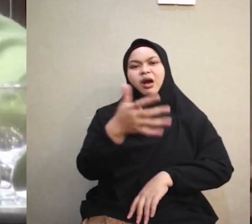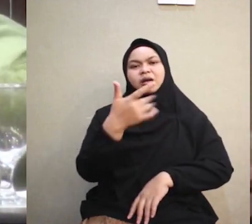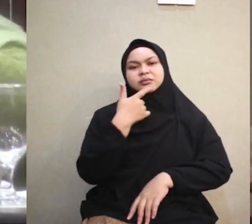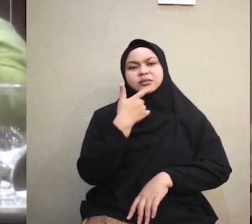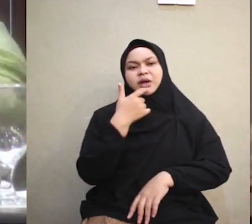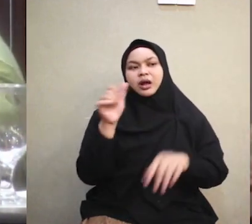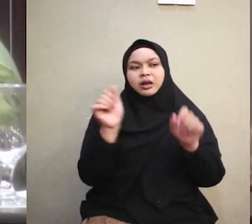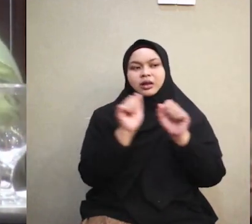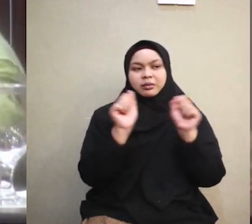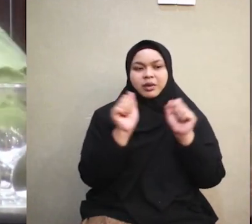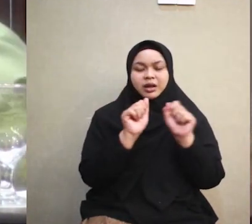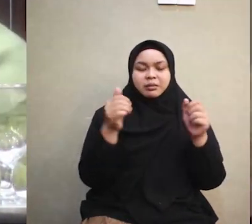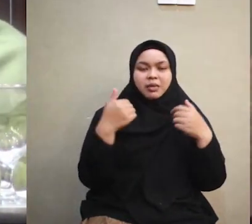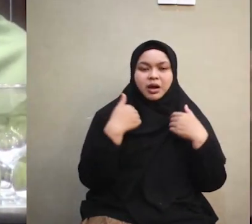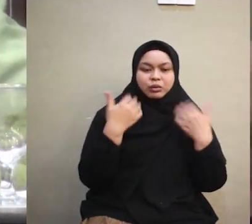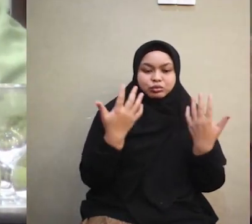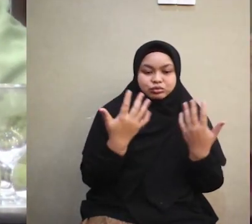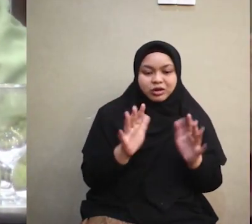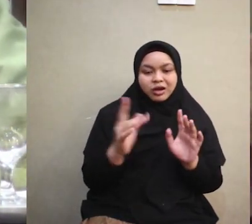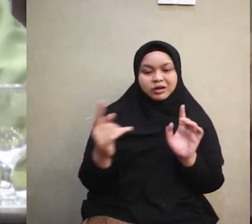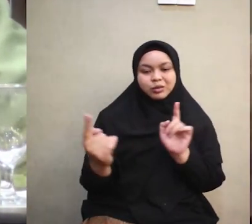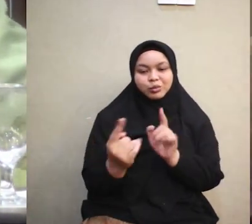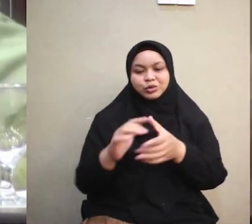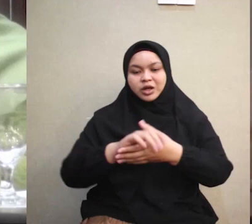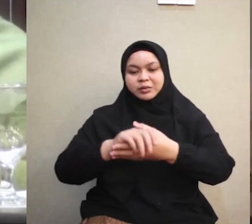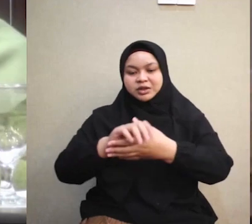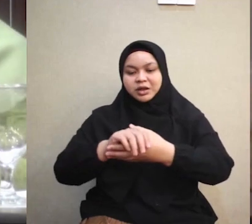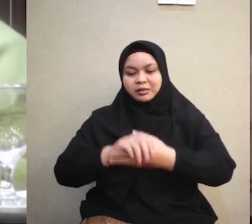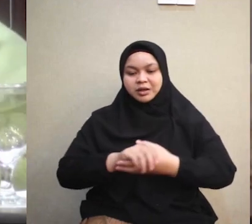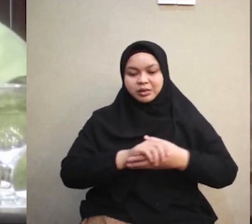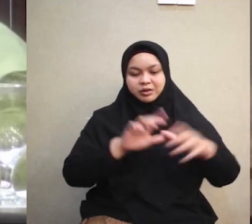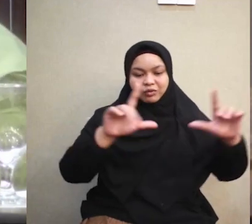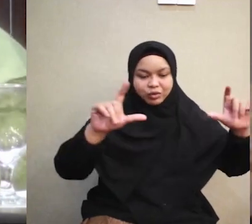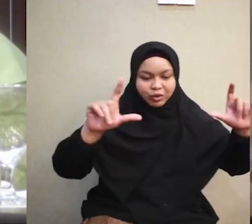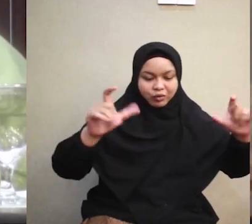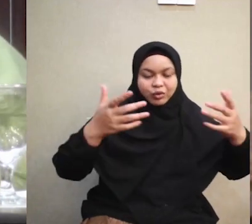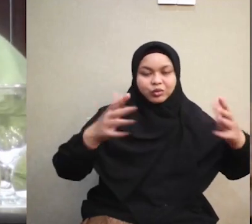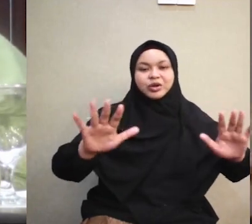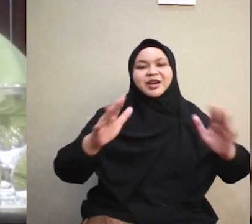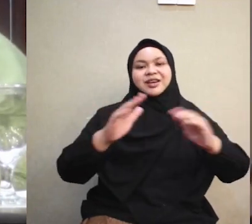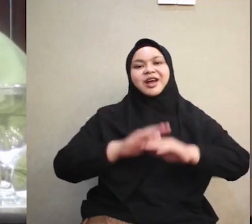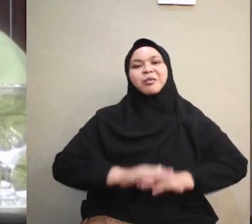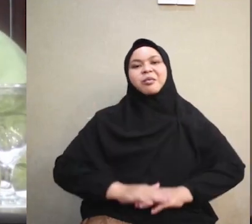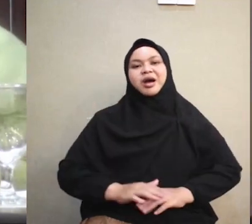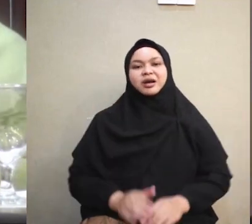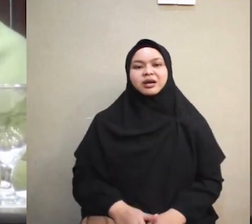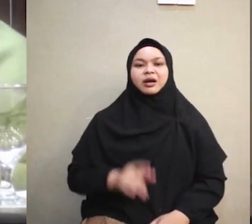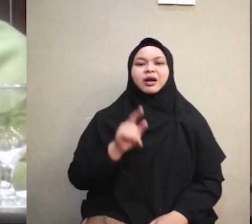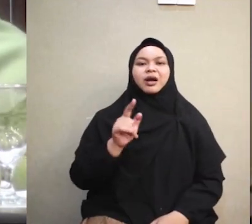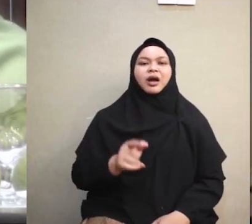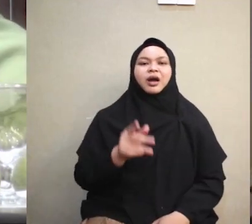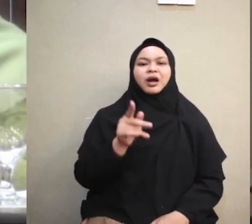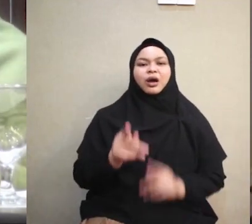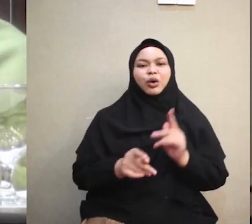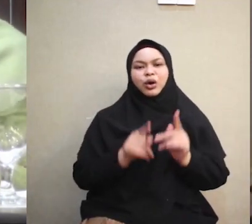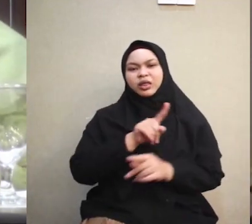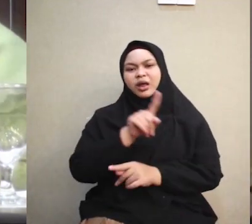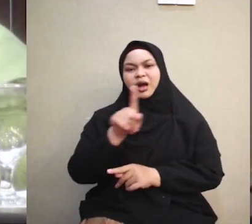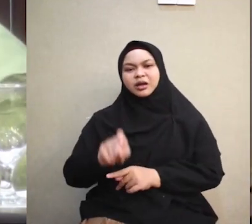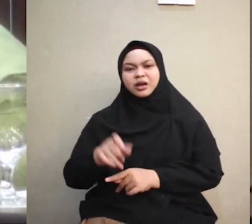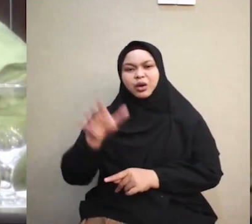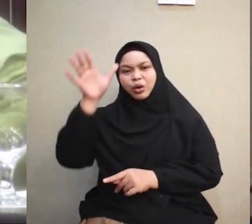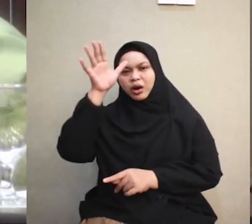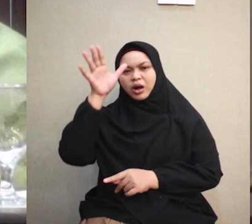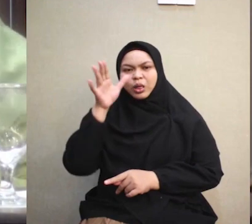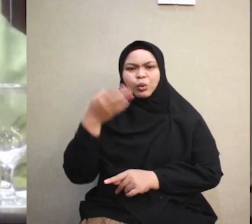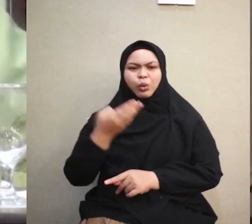udah ya ketemu salaman-salaman berarti di foto-foto berarti sudah didamaikan Padahal kalau kita tanya di orang tua korban nggak